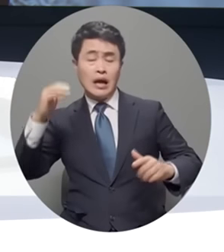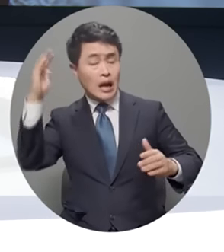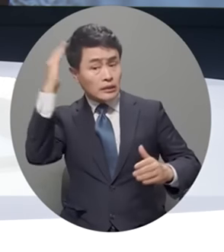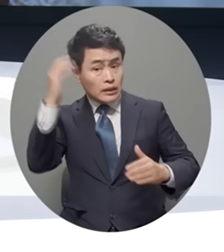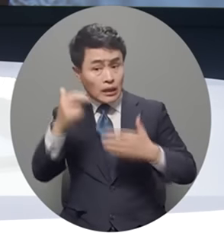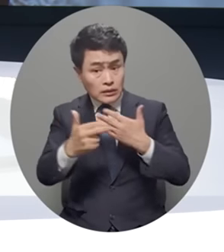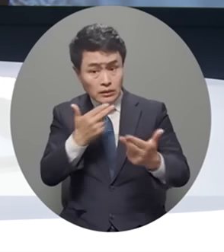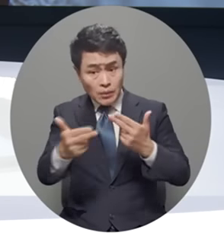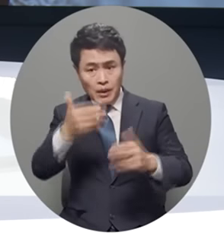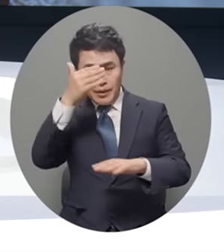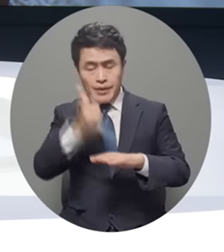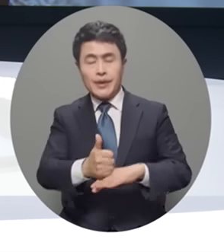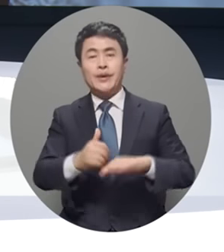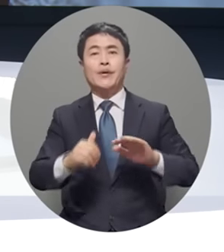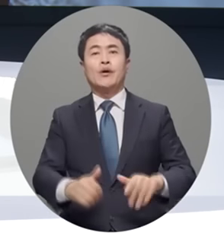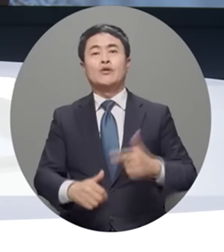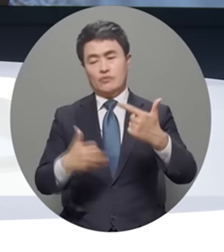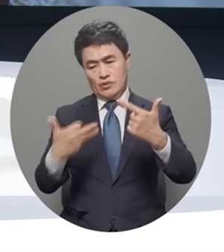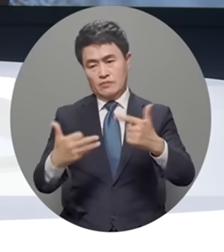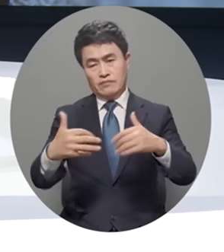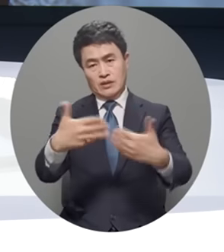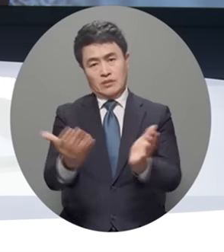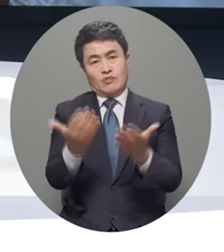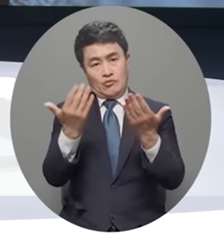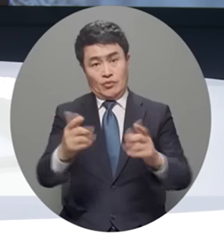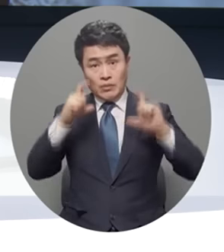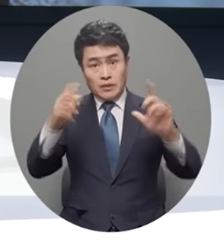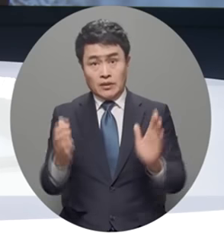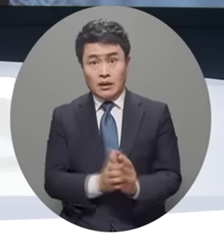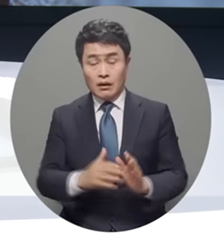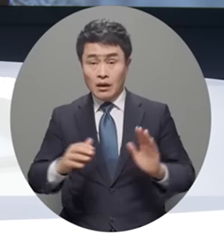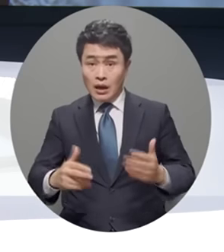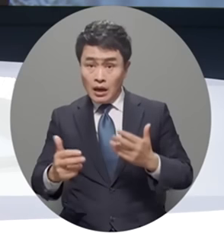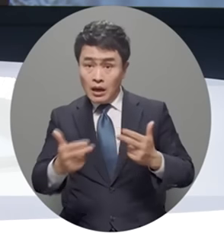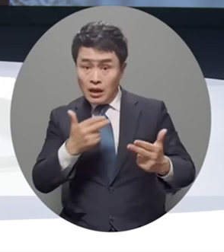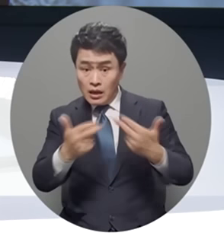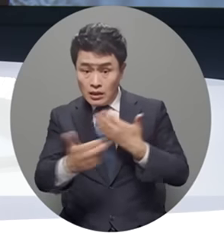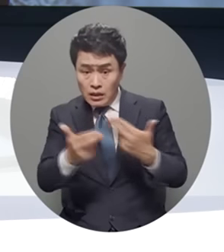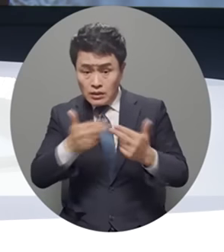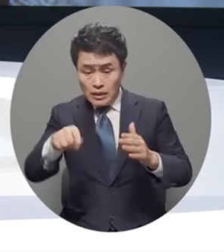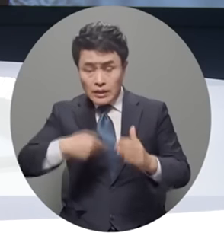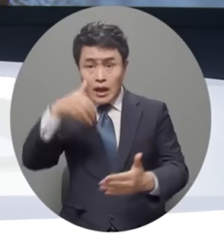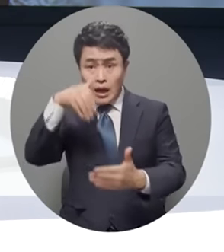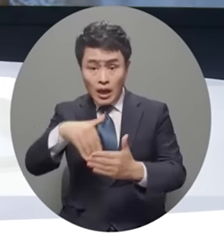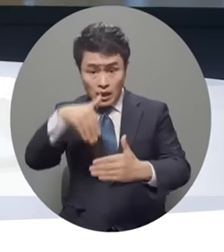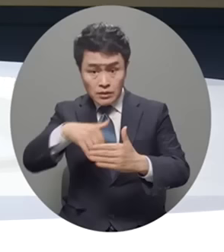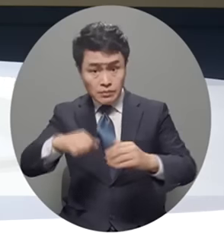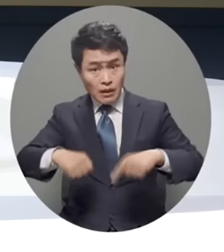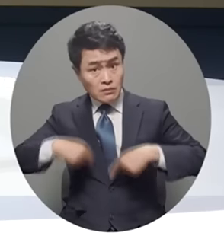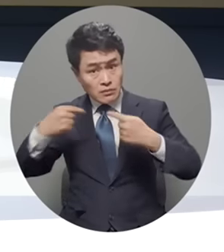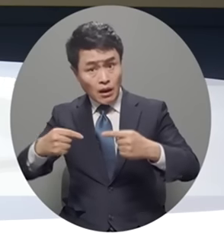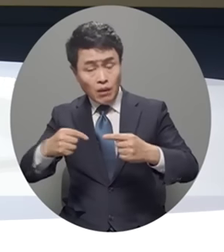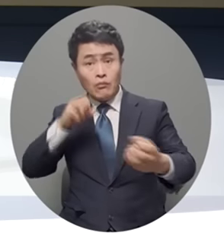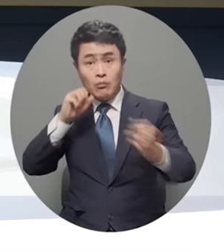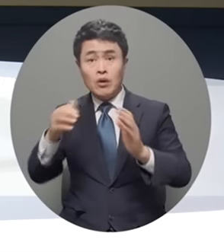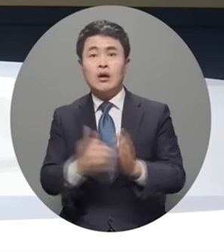대한의사협회가 결국 오는 18일 집단 휴진을 선언했습니다. 의협 자체 투표에서는 집단 행동에 참여하겠다는